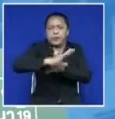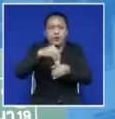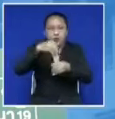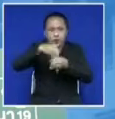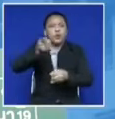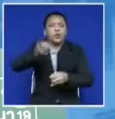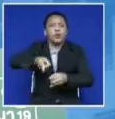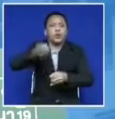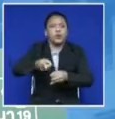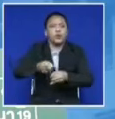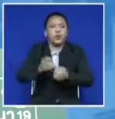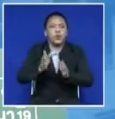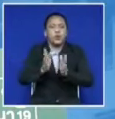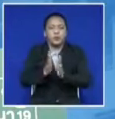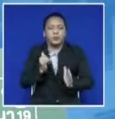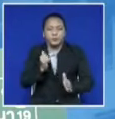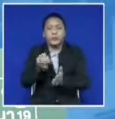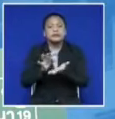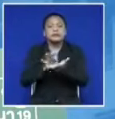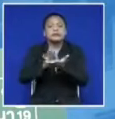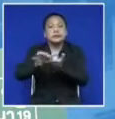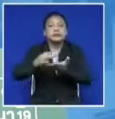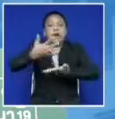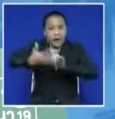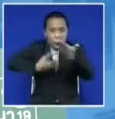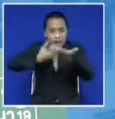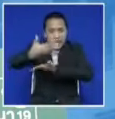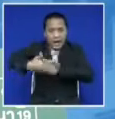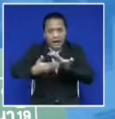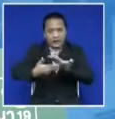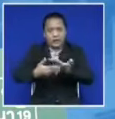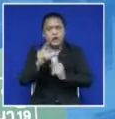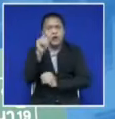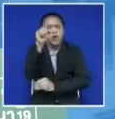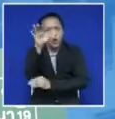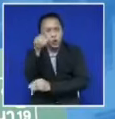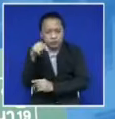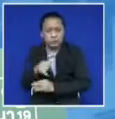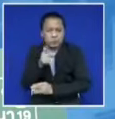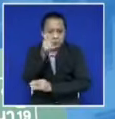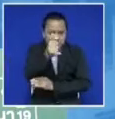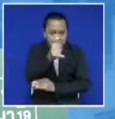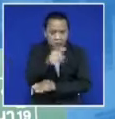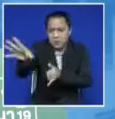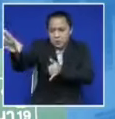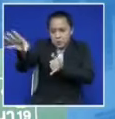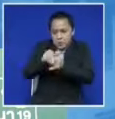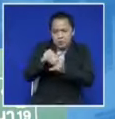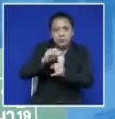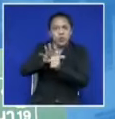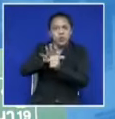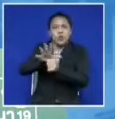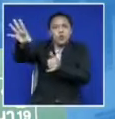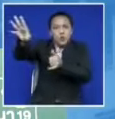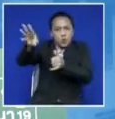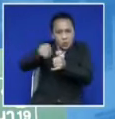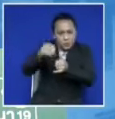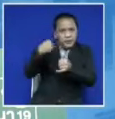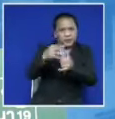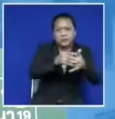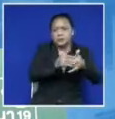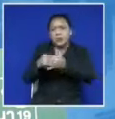ก็มีผู้ที่ไปซื้อขายนะครับเรื่องของกุ้งเนี่ยก็มีเชื้อออกไปนะครับน